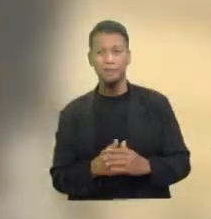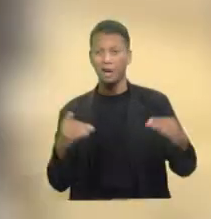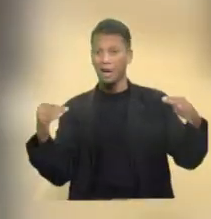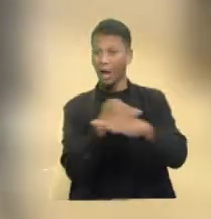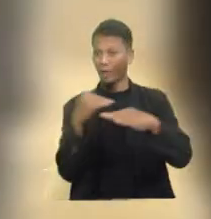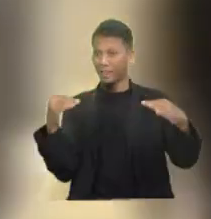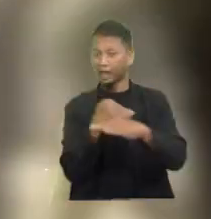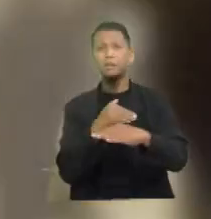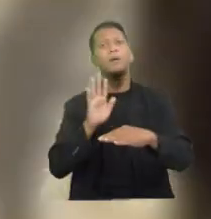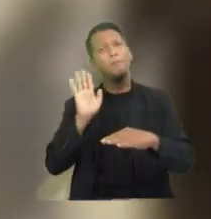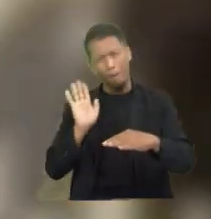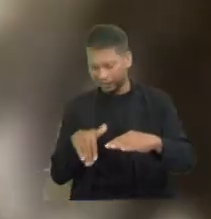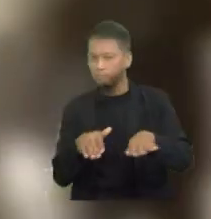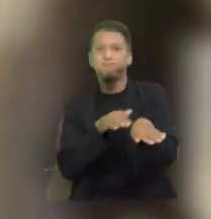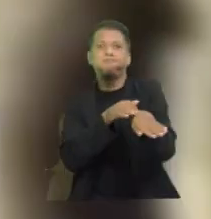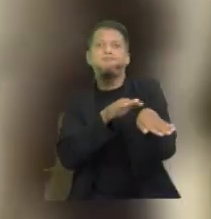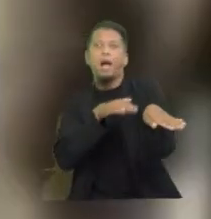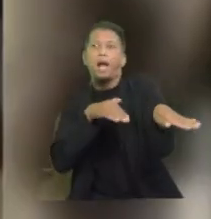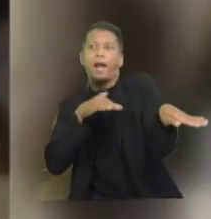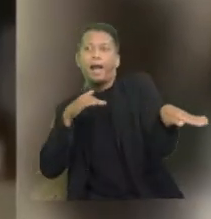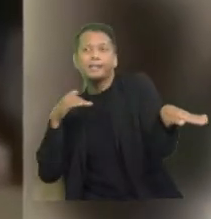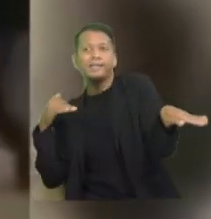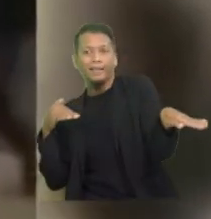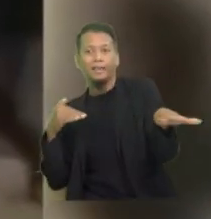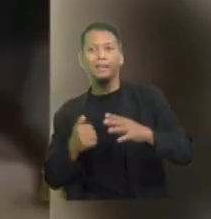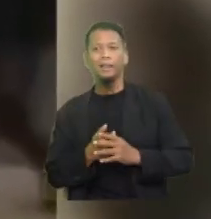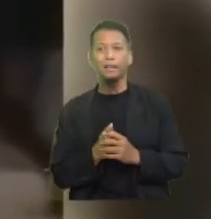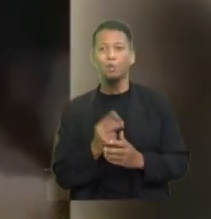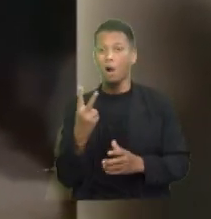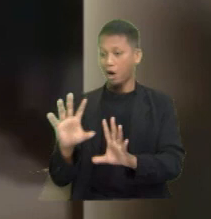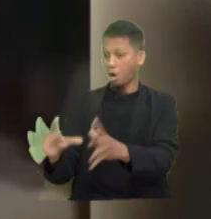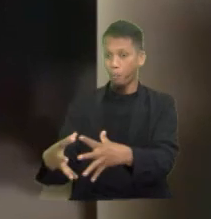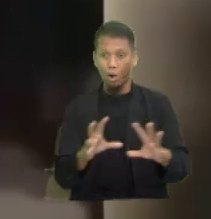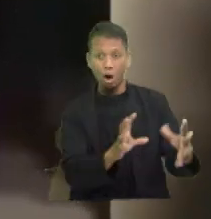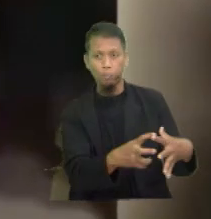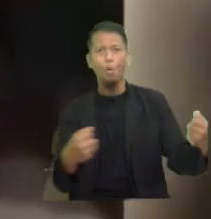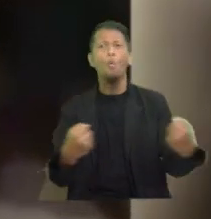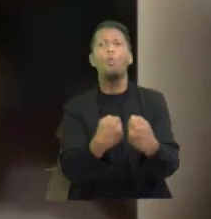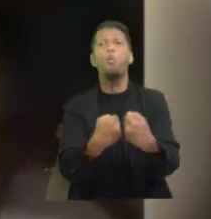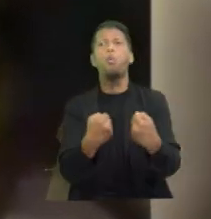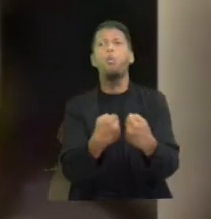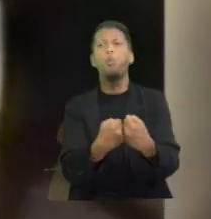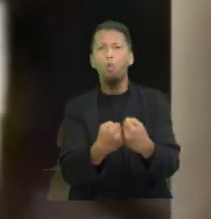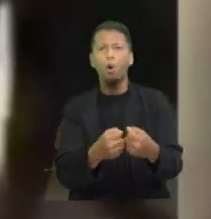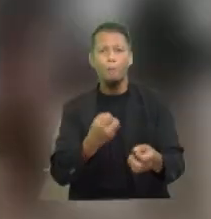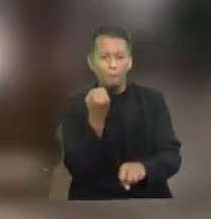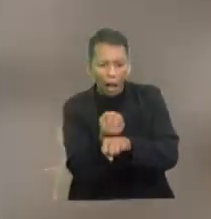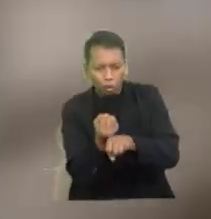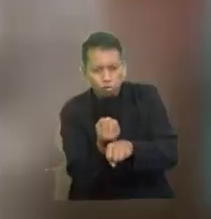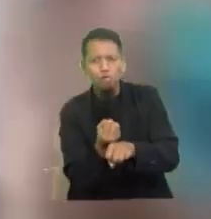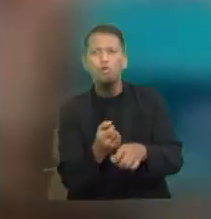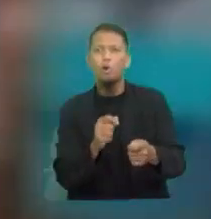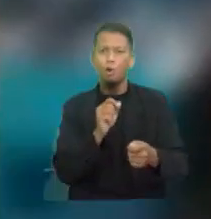dipadati banyak kendaraan. Untuk melumpuhkan lawan, kedua kelompok saling menyerang dengan lemparan batu, botol minuman,